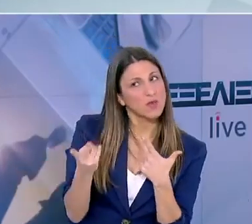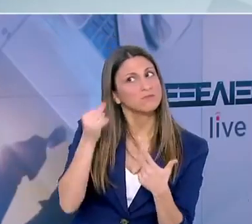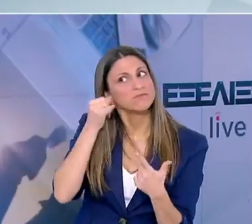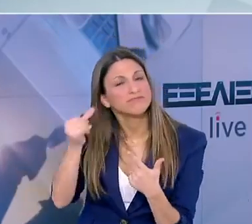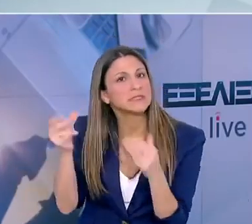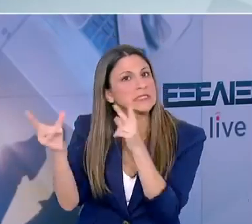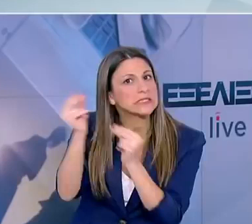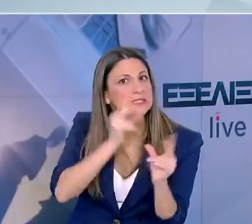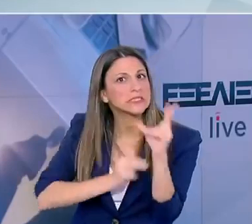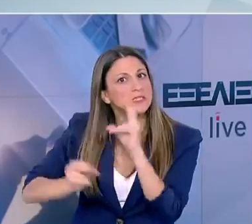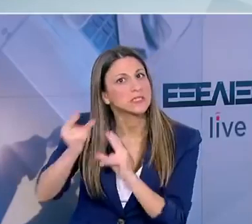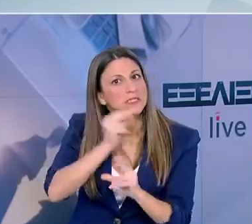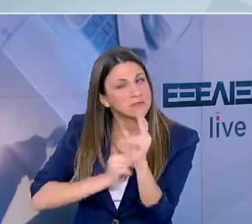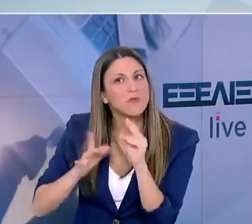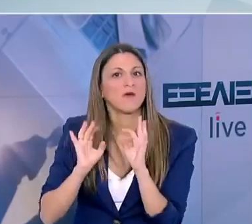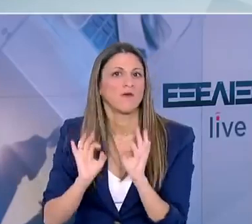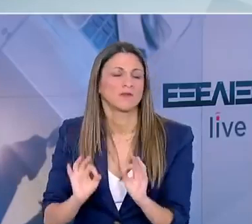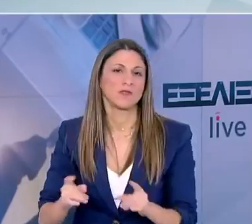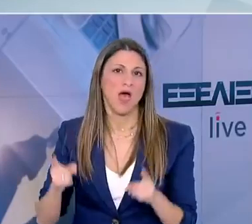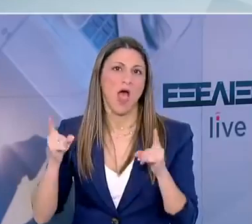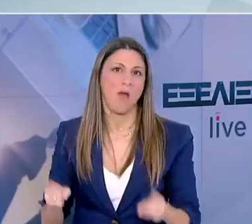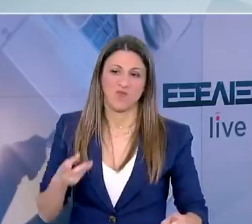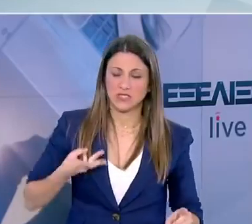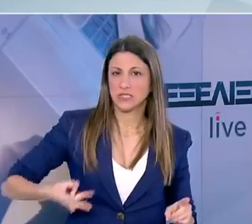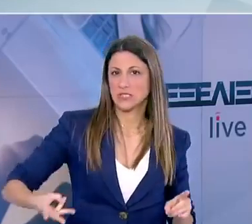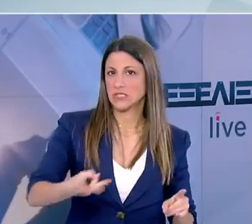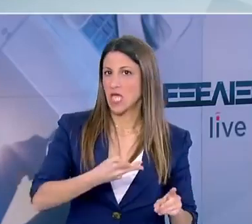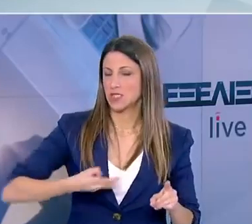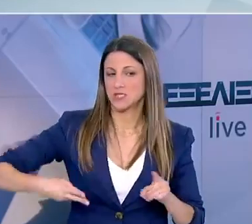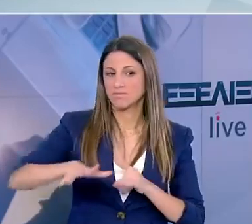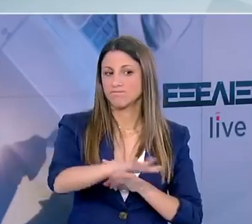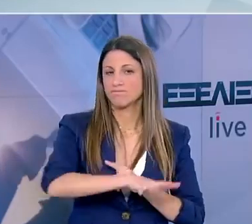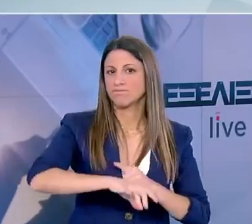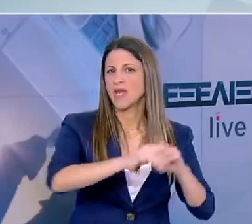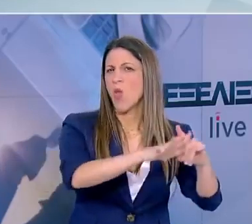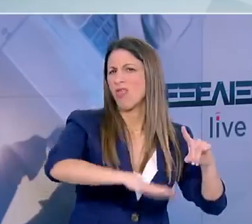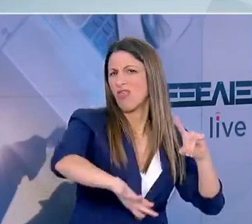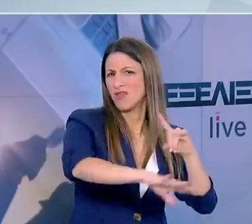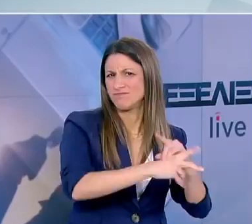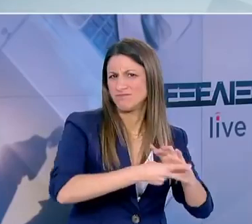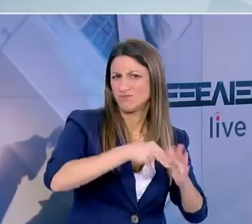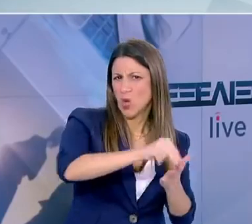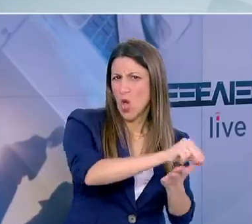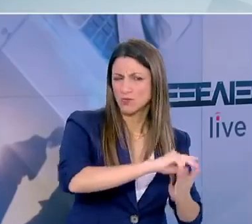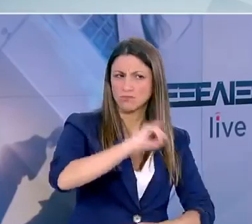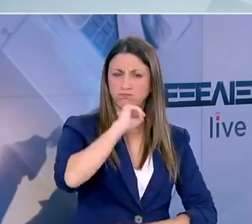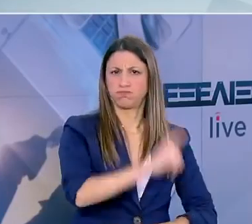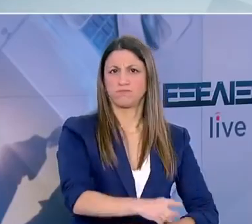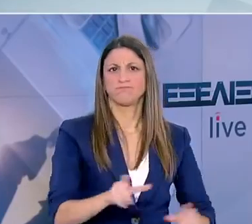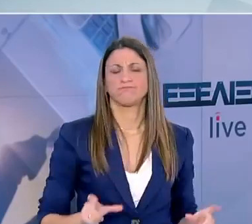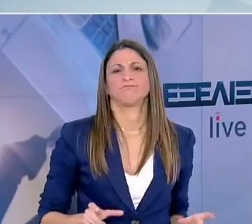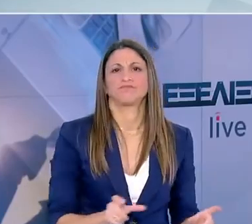Καλογιάννη. Χρειάστηκε να πάρουμε όλες εκείνες τις αποφάσεις για κήρυξη του οικισμού σε έκτακτη ανάγκη πολιτικής